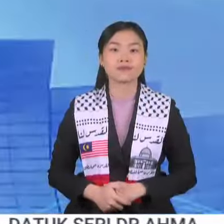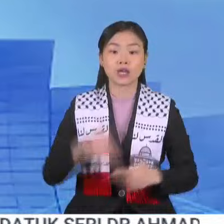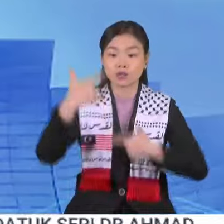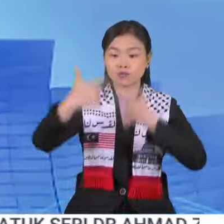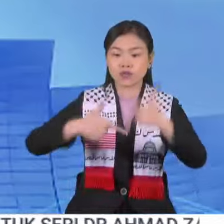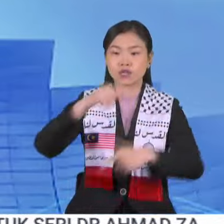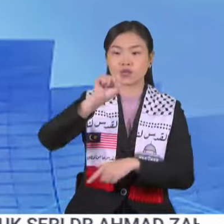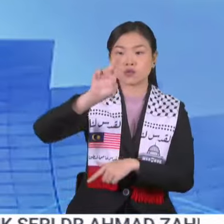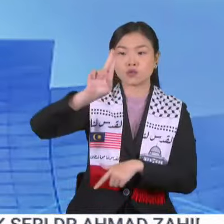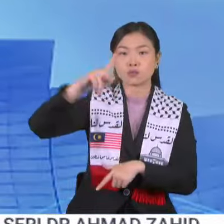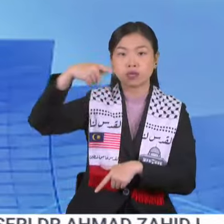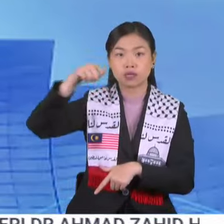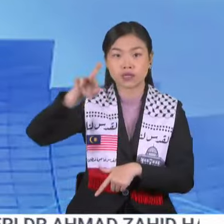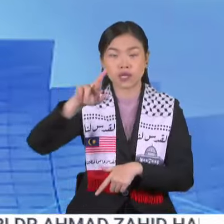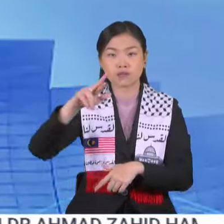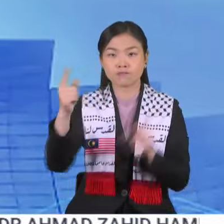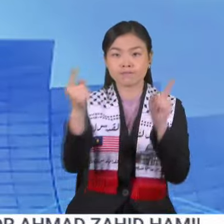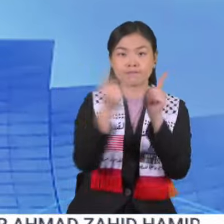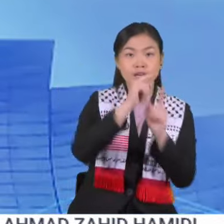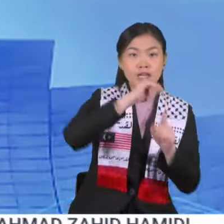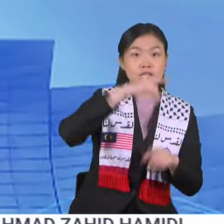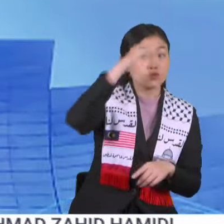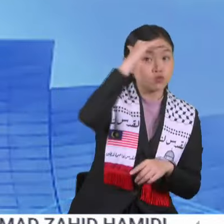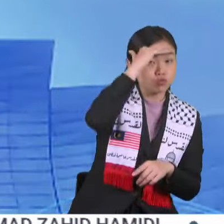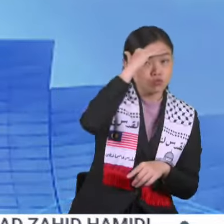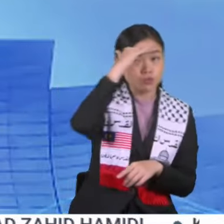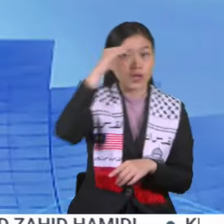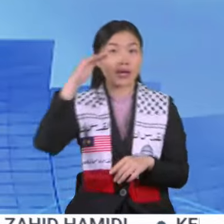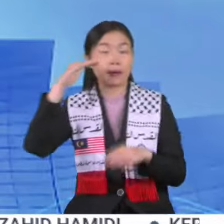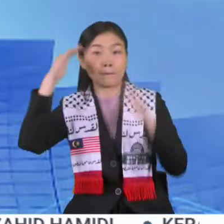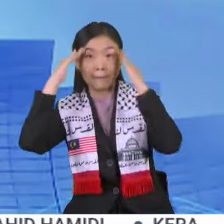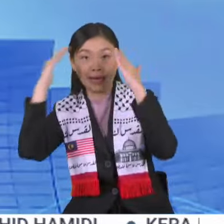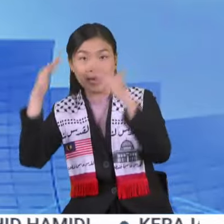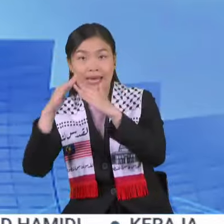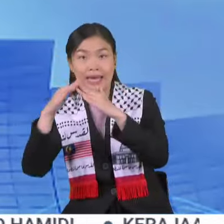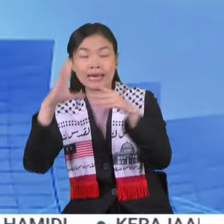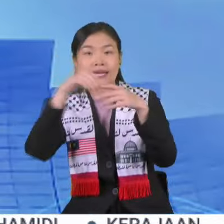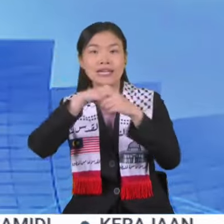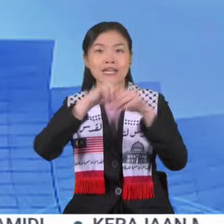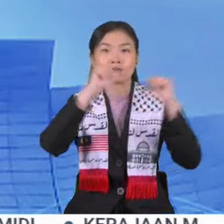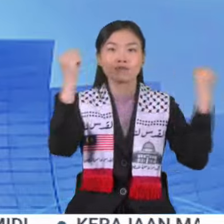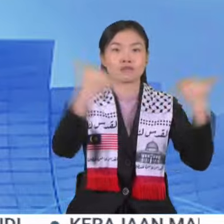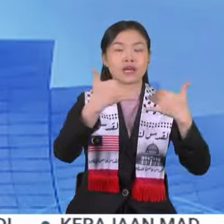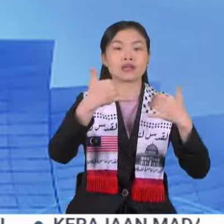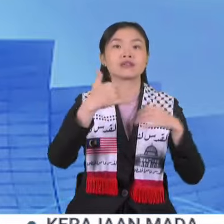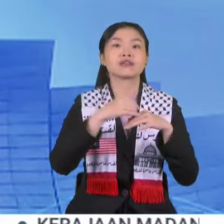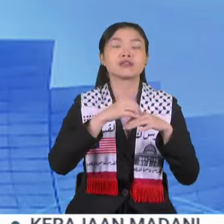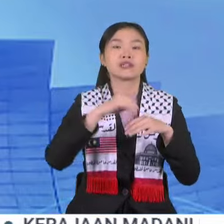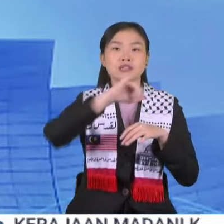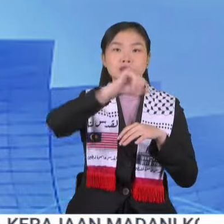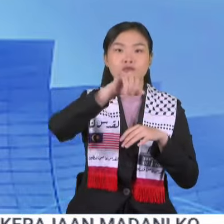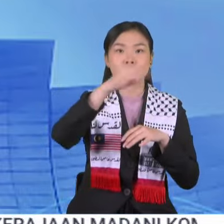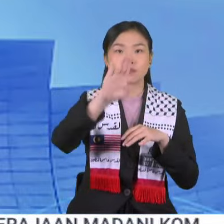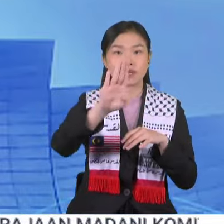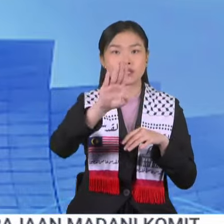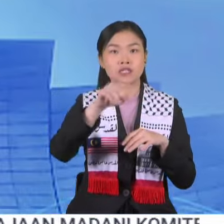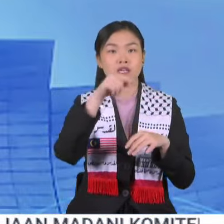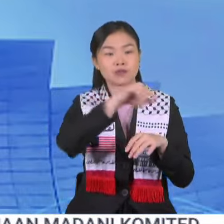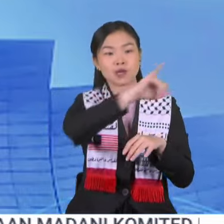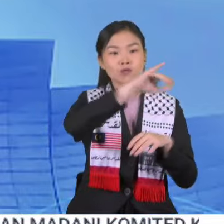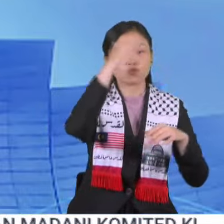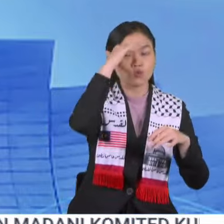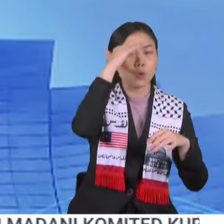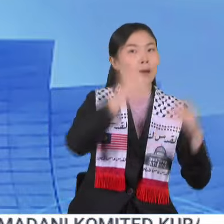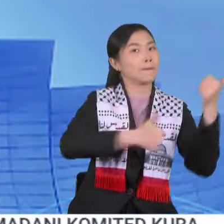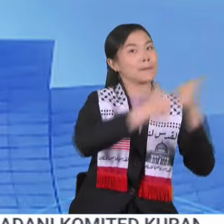Aksi Liga Super, pertemuan JDT dan Seri Pahang FC di Stadium Sultan Ibrahim Johor Bahru berkesudahan JDT menang 3-0. Aksi lain,